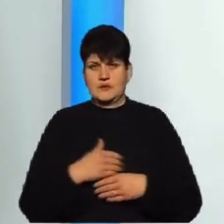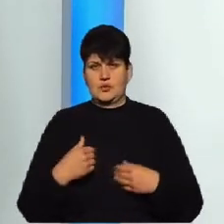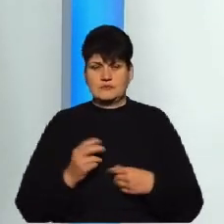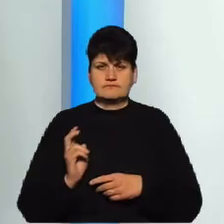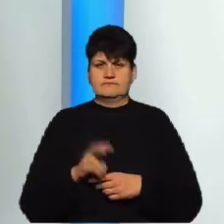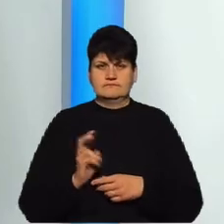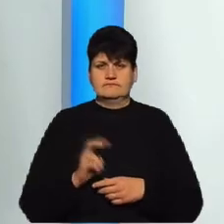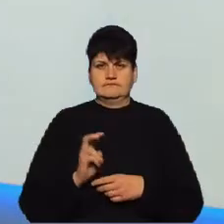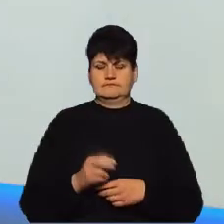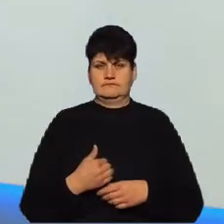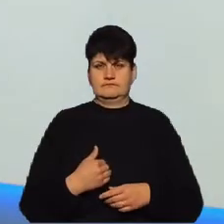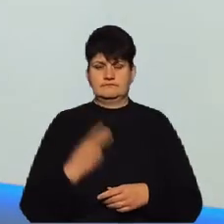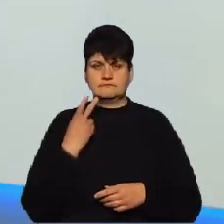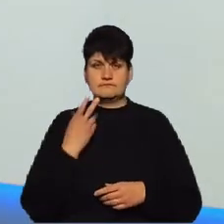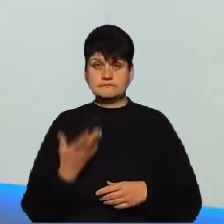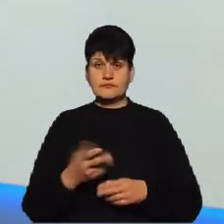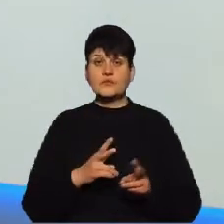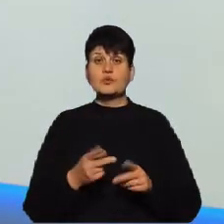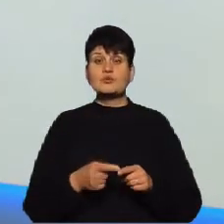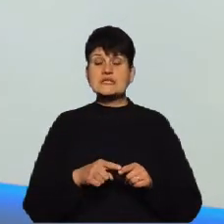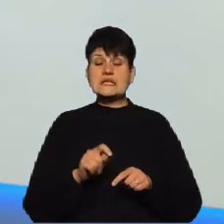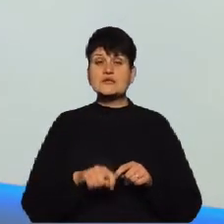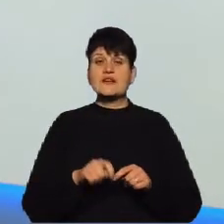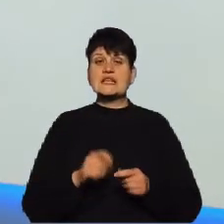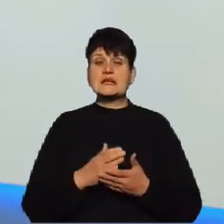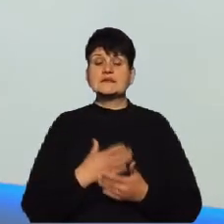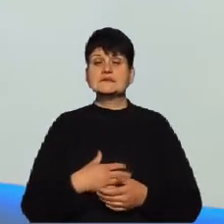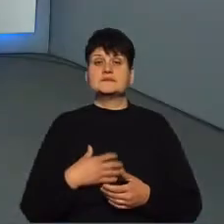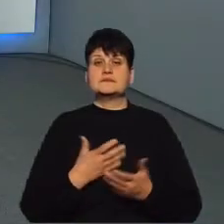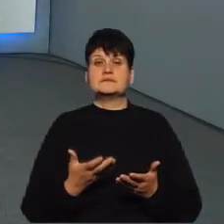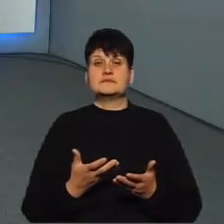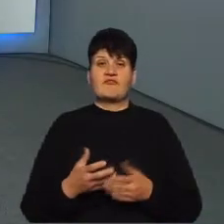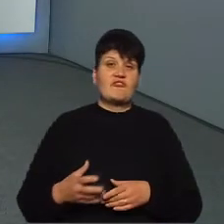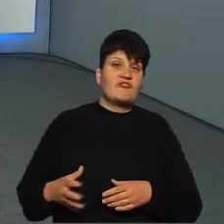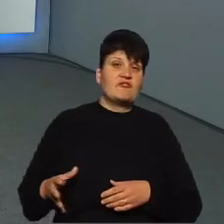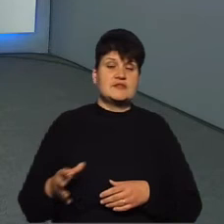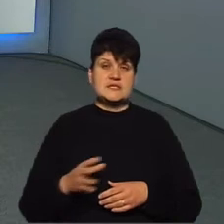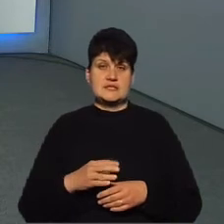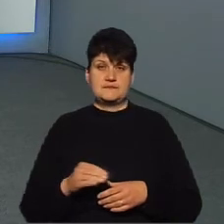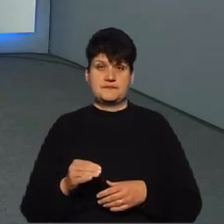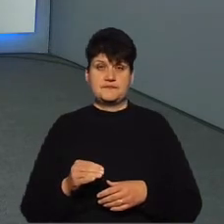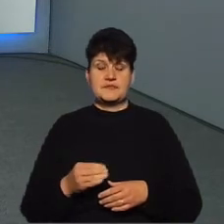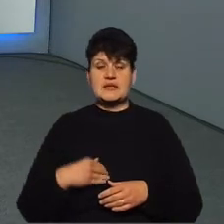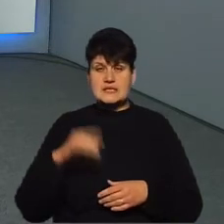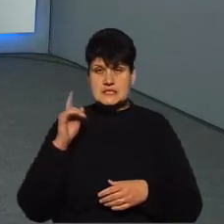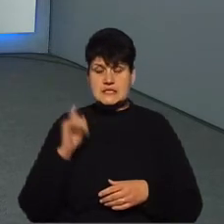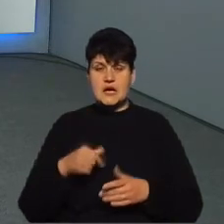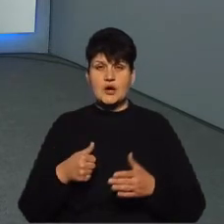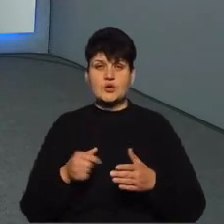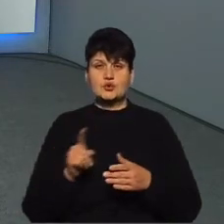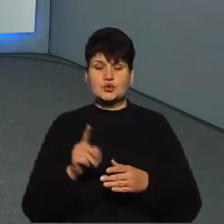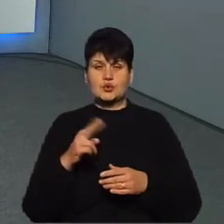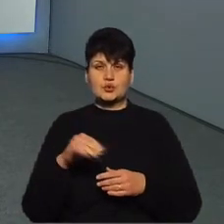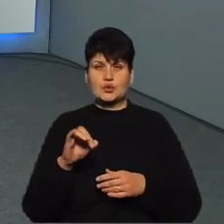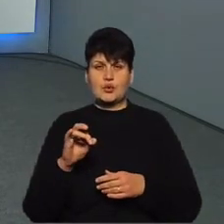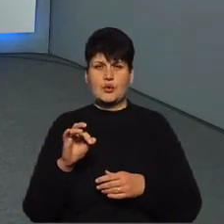звертатися. Кому таке тестування є обов'язковим? Всім. Знаю, що також донорам, тобто перед тим, як здавати...